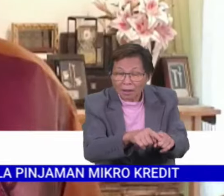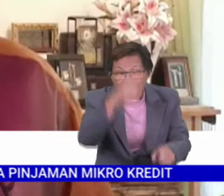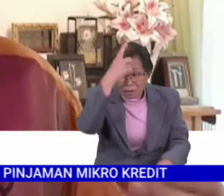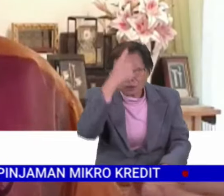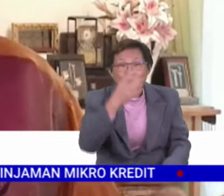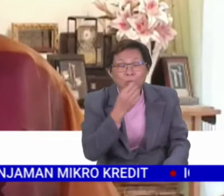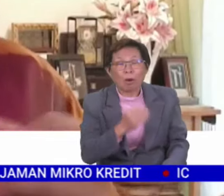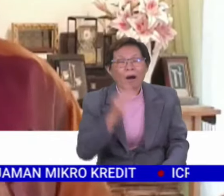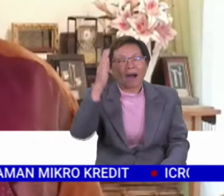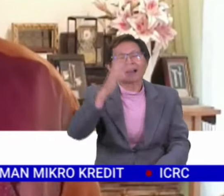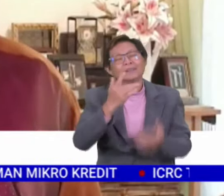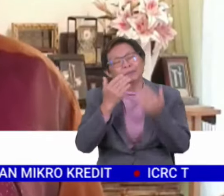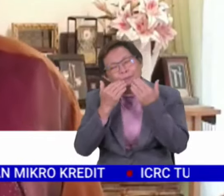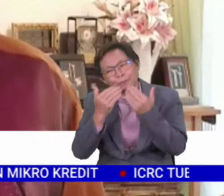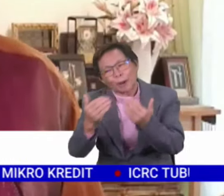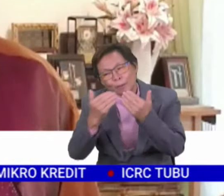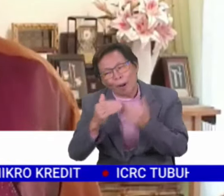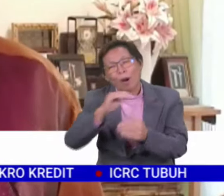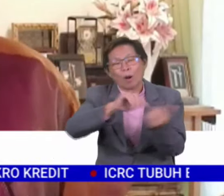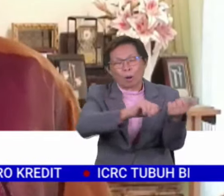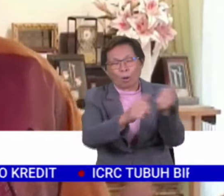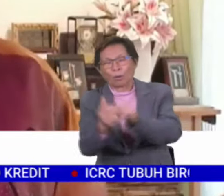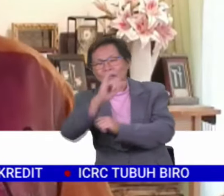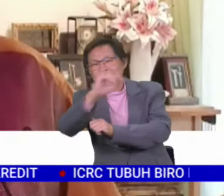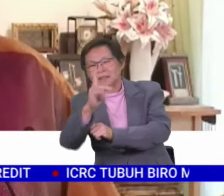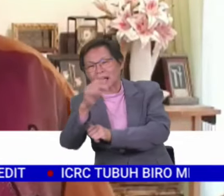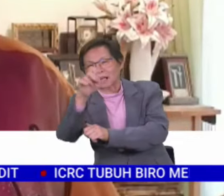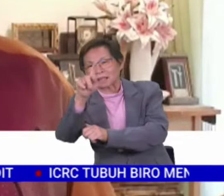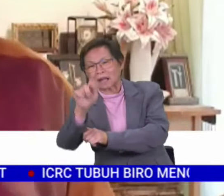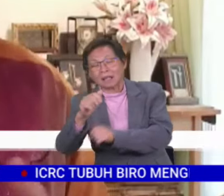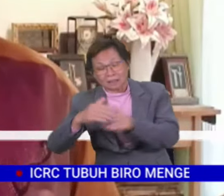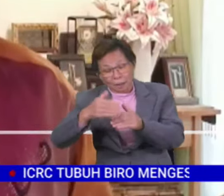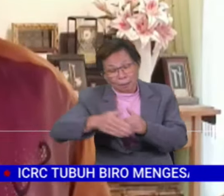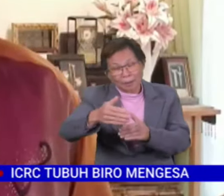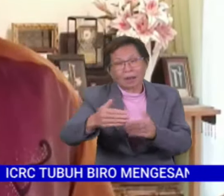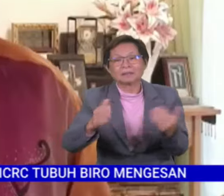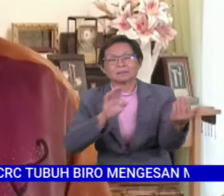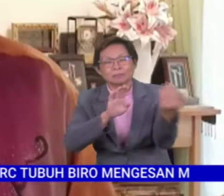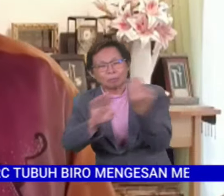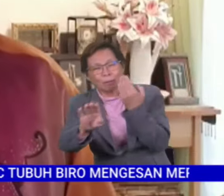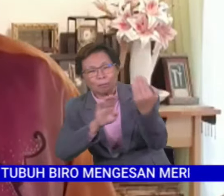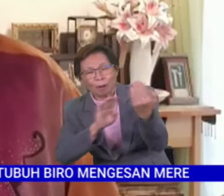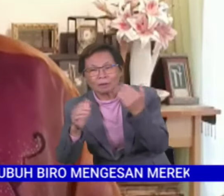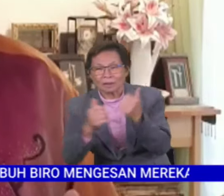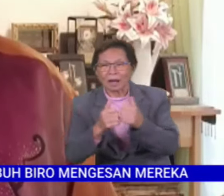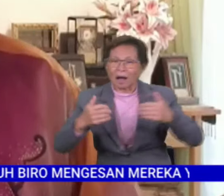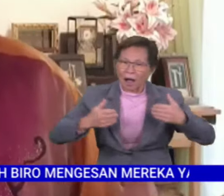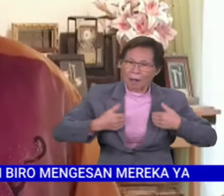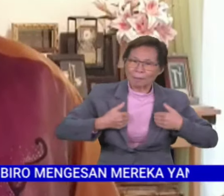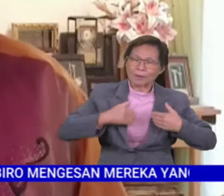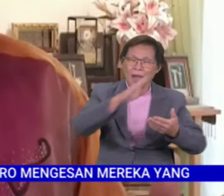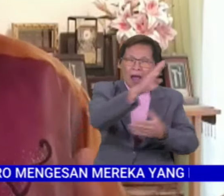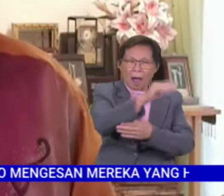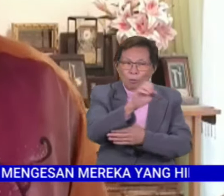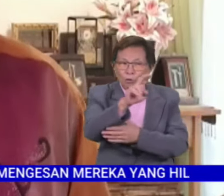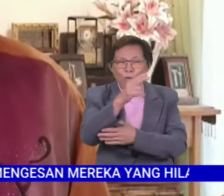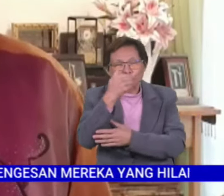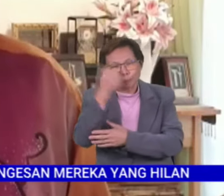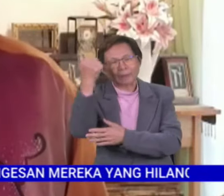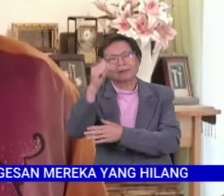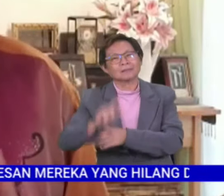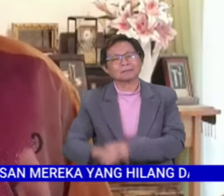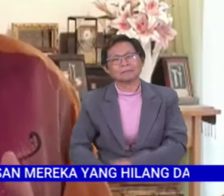Seri Anwar akan dihargai oleh Jakarta dan sudah pasti ada timbal balasnya dengan mengadakan MOU yang lebih baik